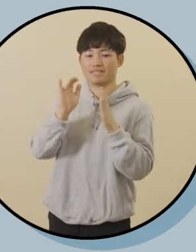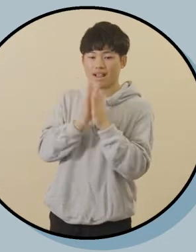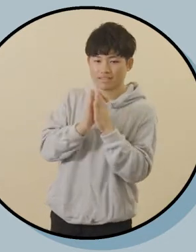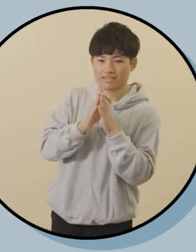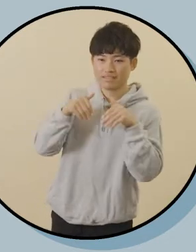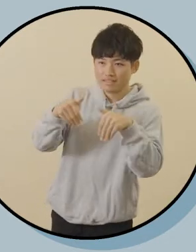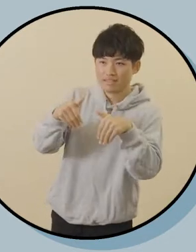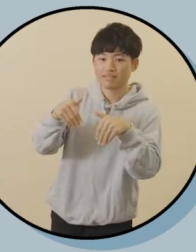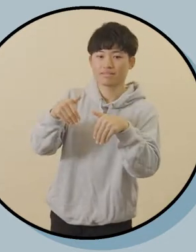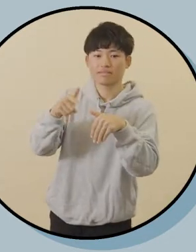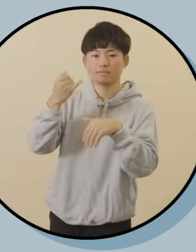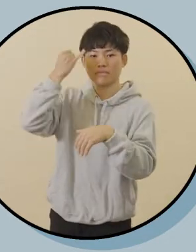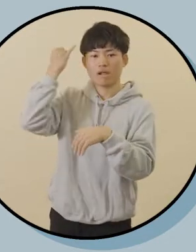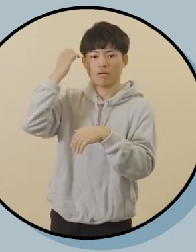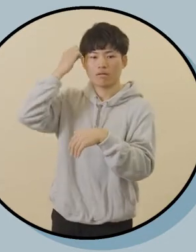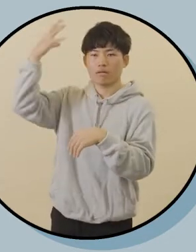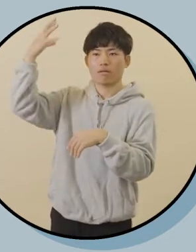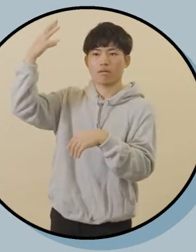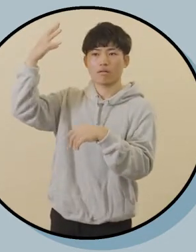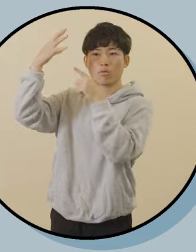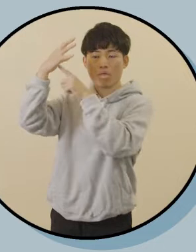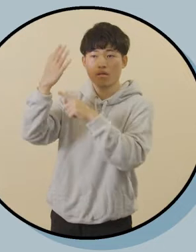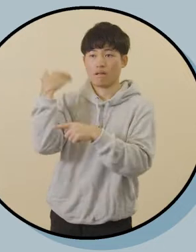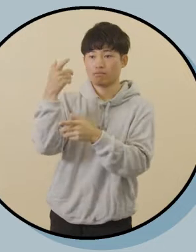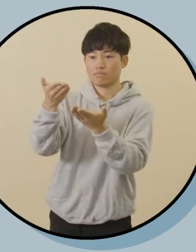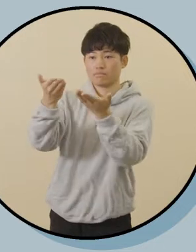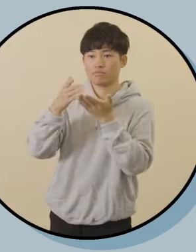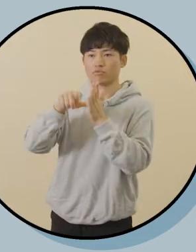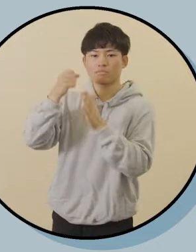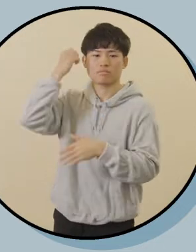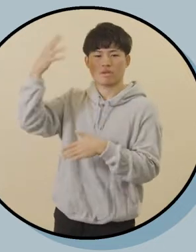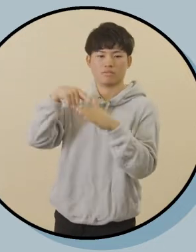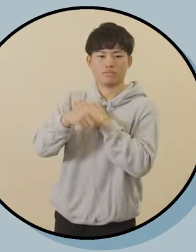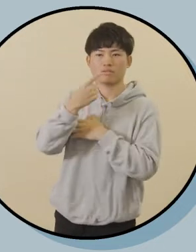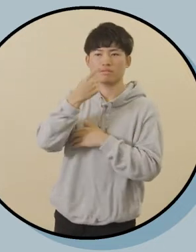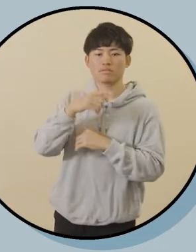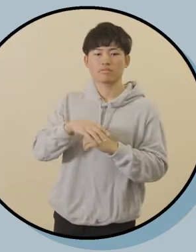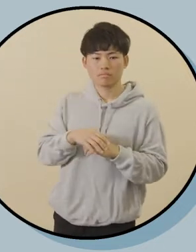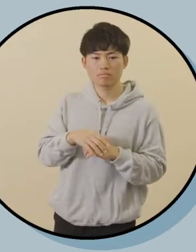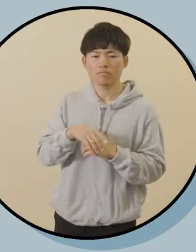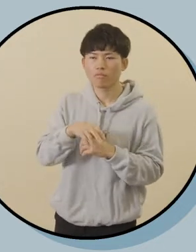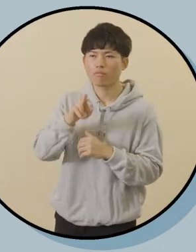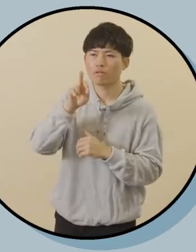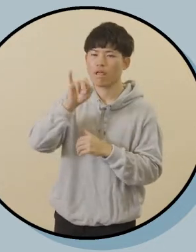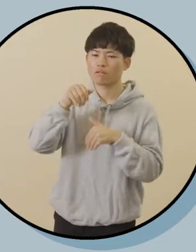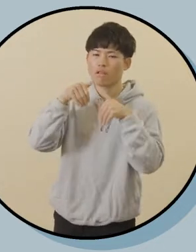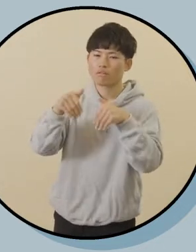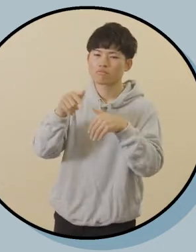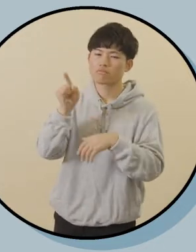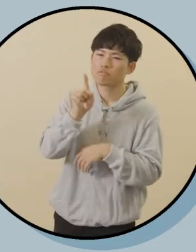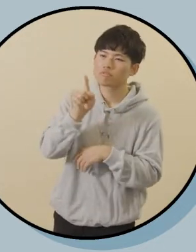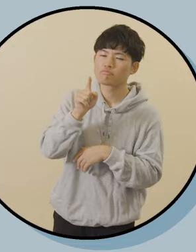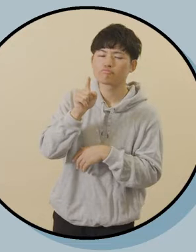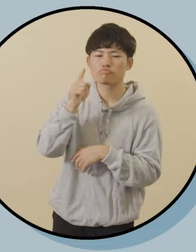かってイメージが、塚田さんからいただいた脚本にもあったので、その精霊って何だろうっていうのをすごく考